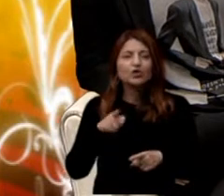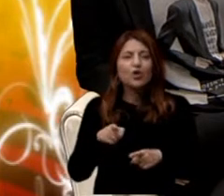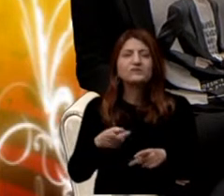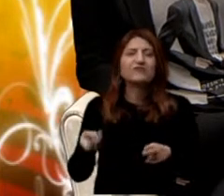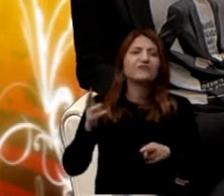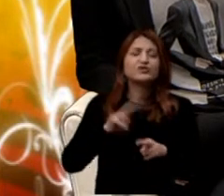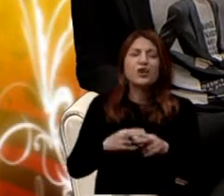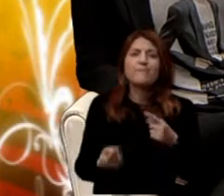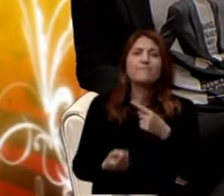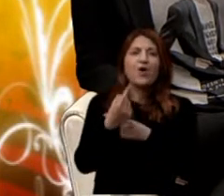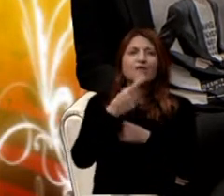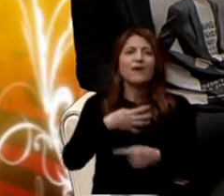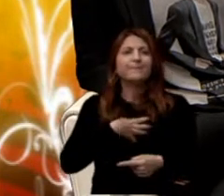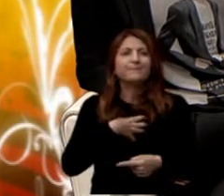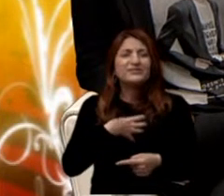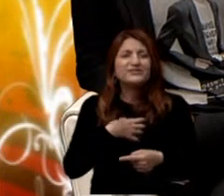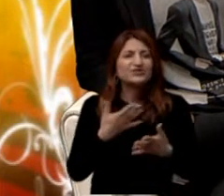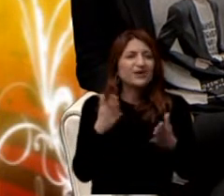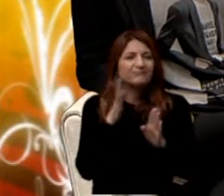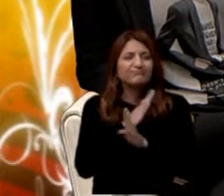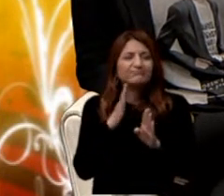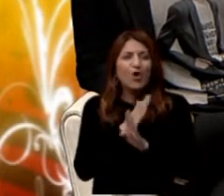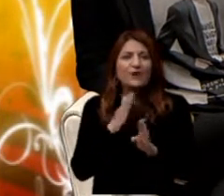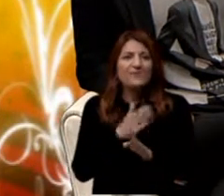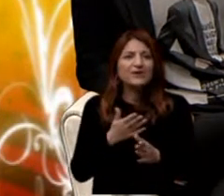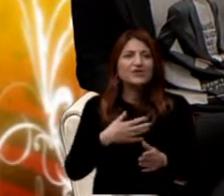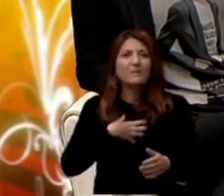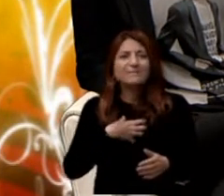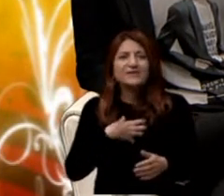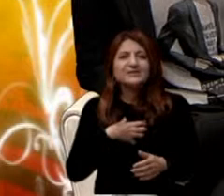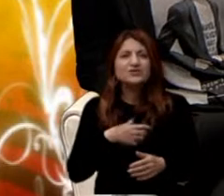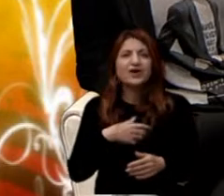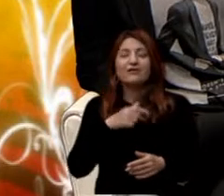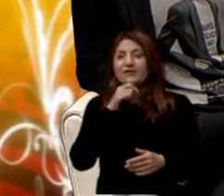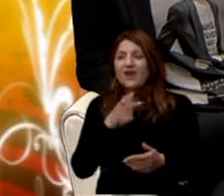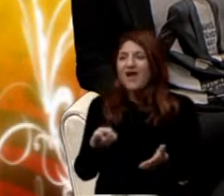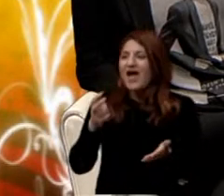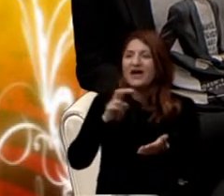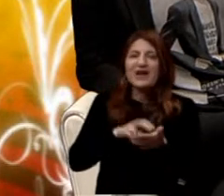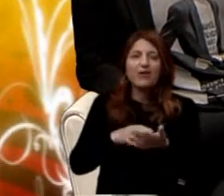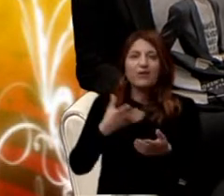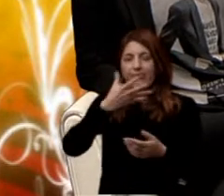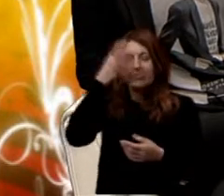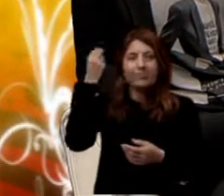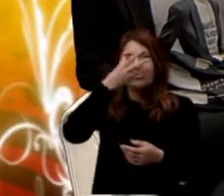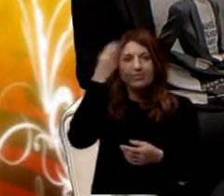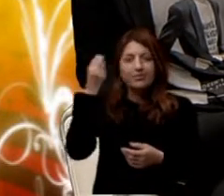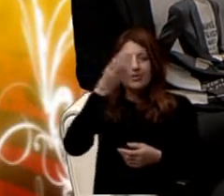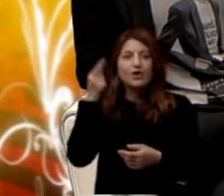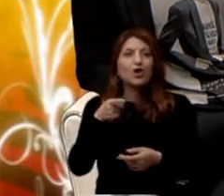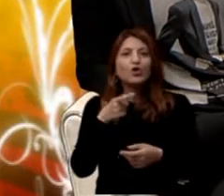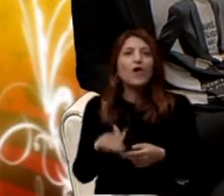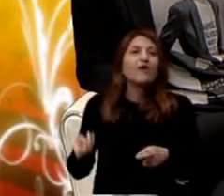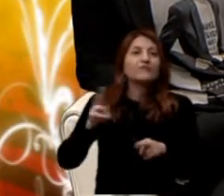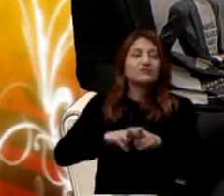pojavnost psihičkih poremećaja, znači čak i rane pojavnosti demencije povezana